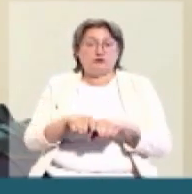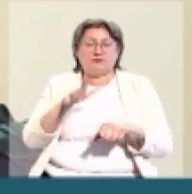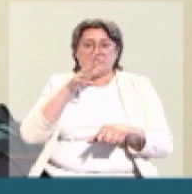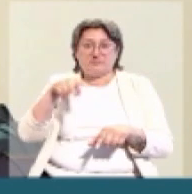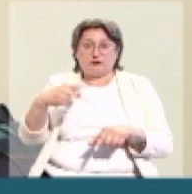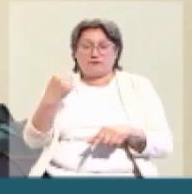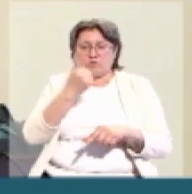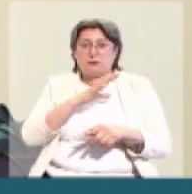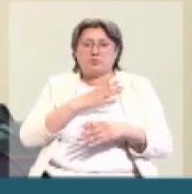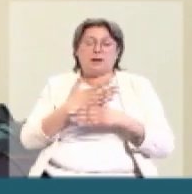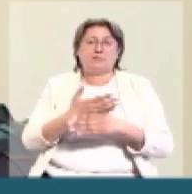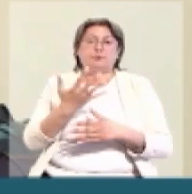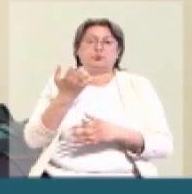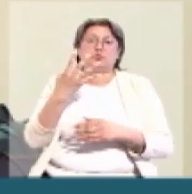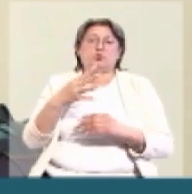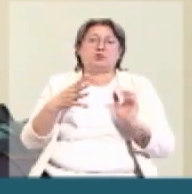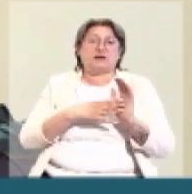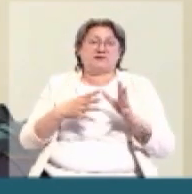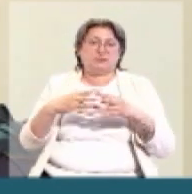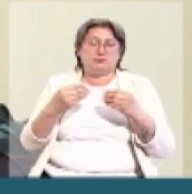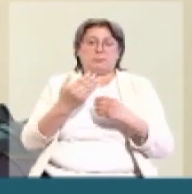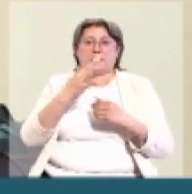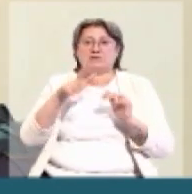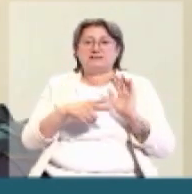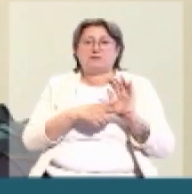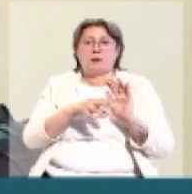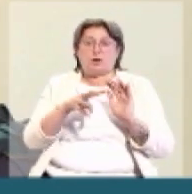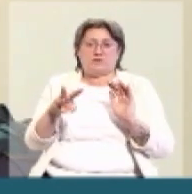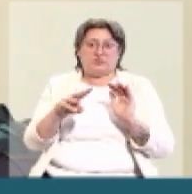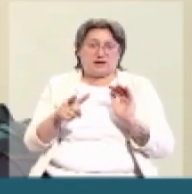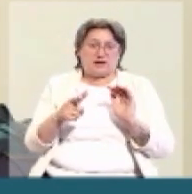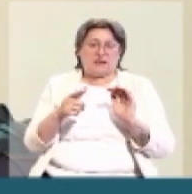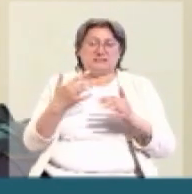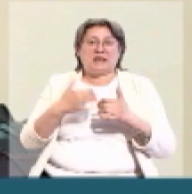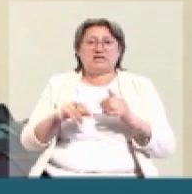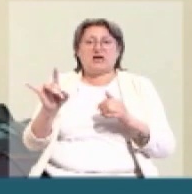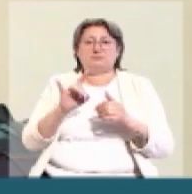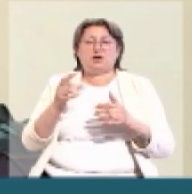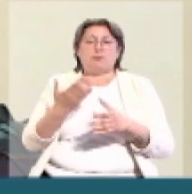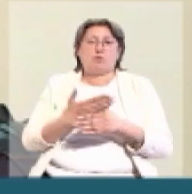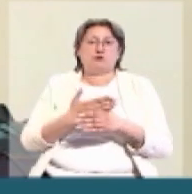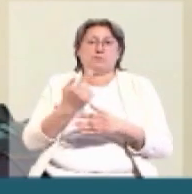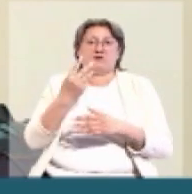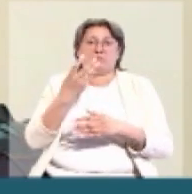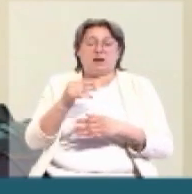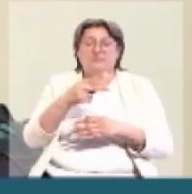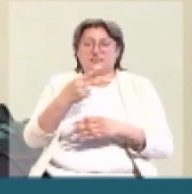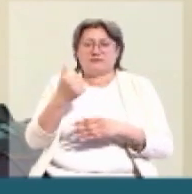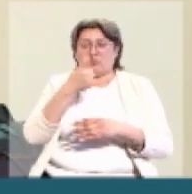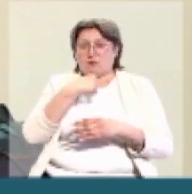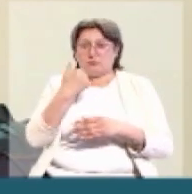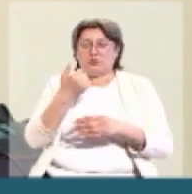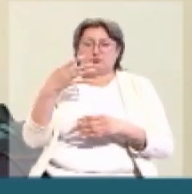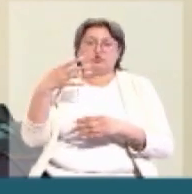период 22 года было оказано 549,7 на сумму 5,7 миллионов тенге средний размер жилищной помощи на 1 Мая 23 года